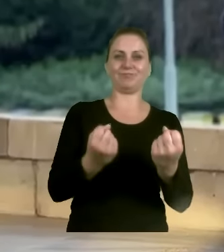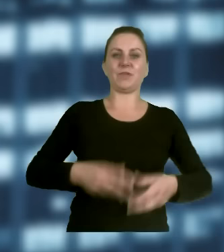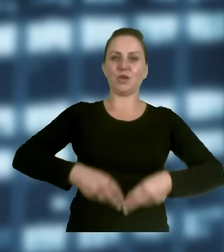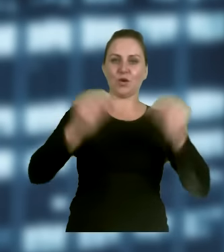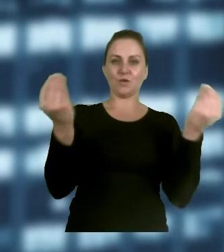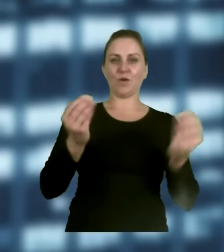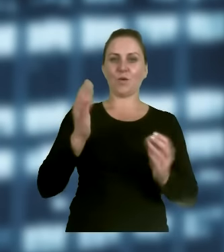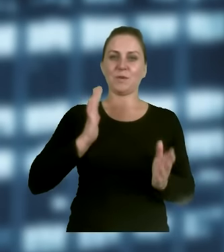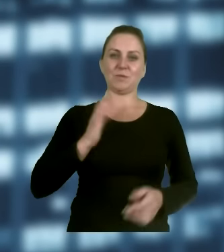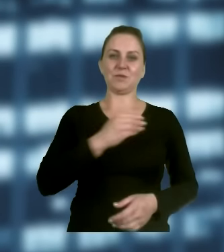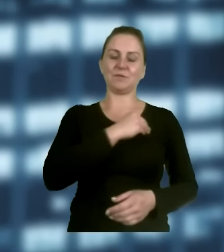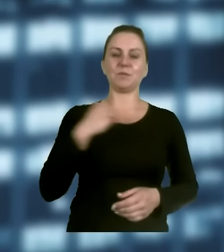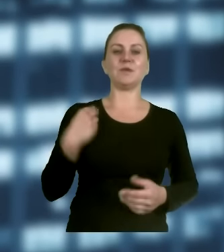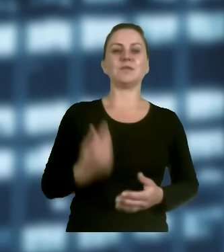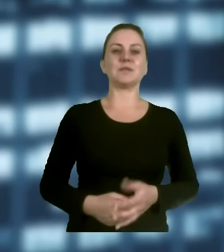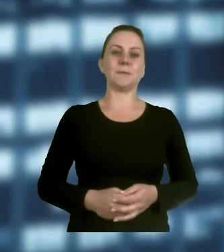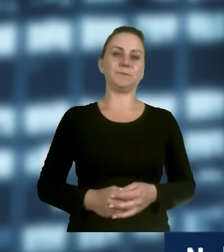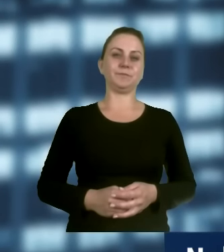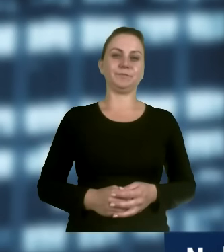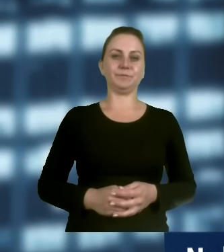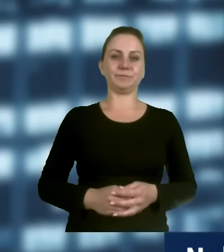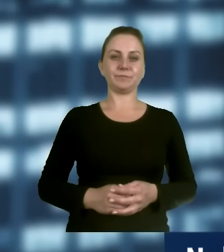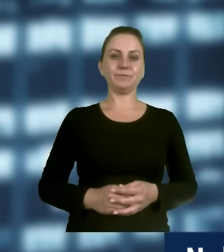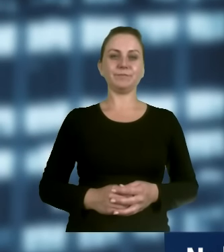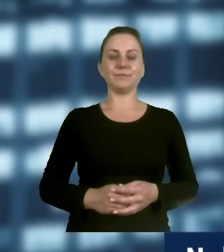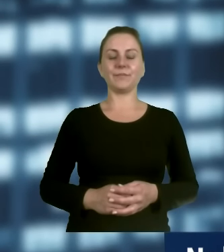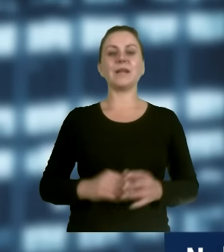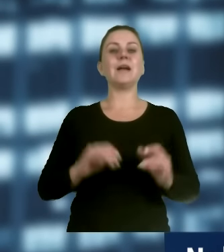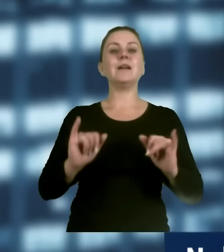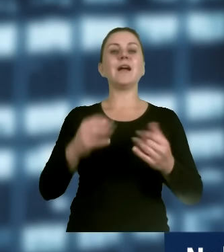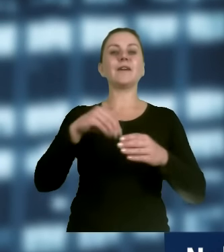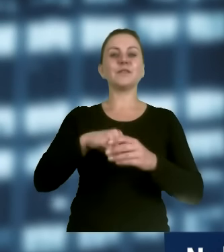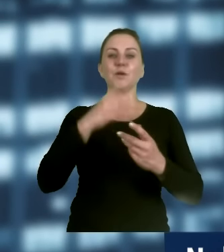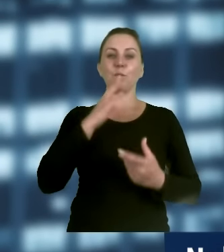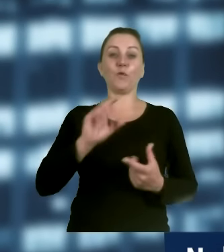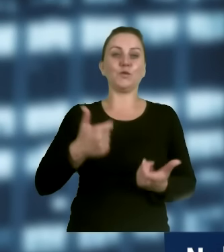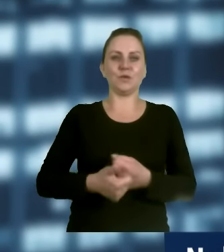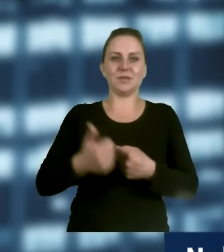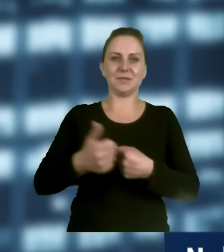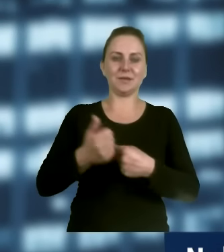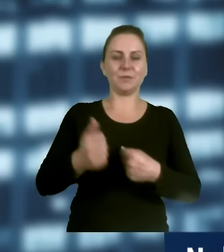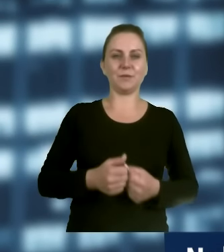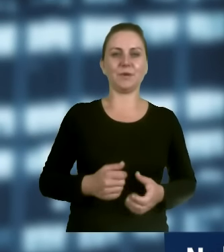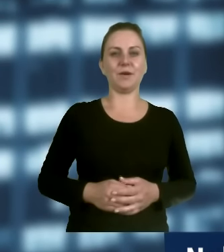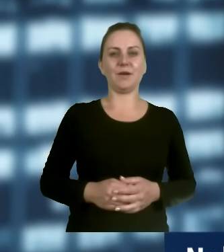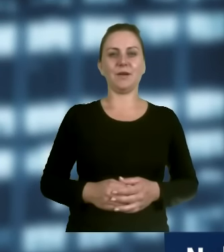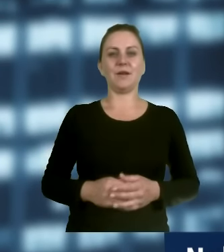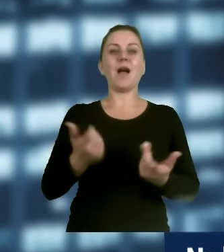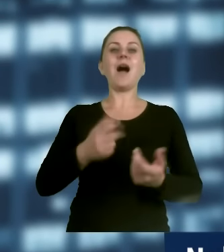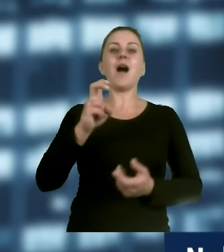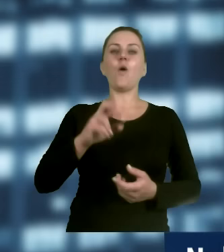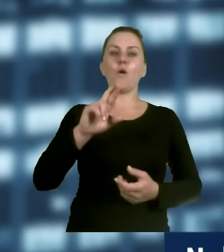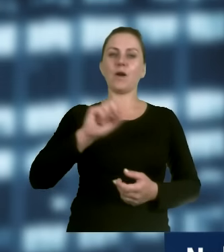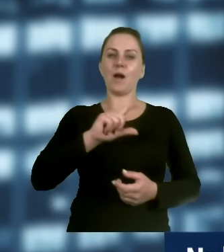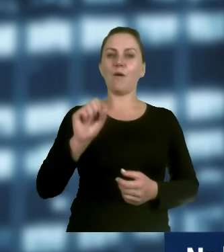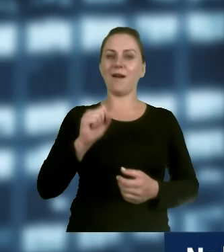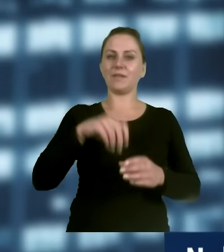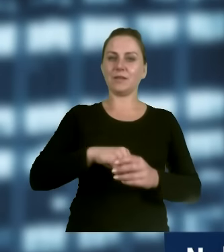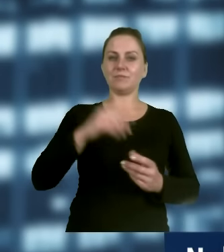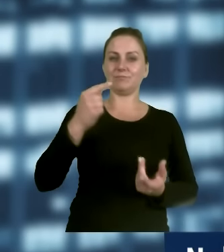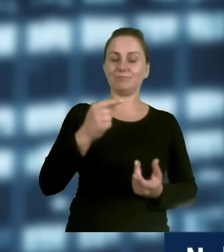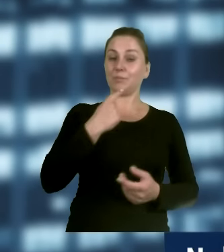was. Psałty Skierdziołek, tak mówił dzisiaj, choroba się narobiło, no. Nie no, Chorała zdradził. Chorała zdradził,